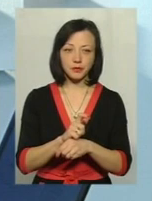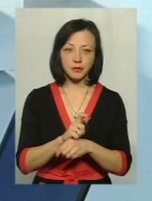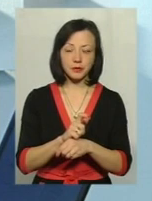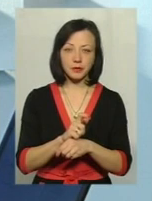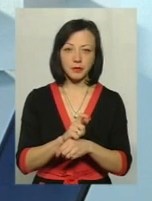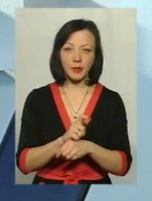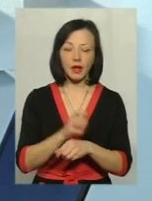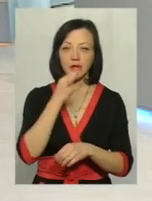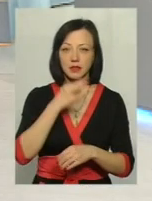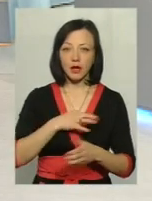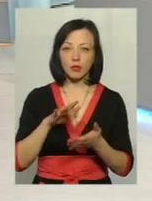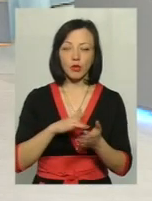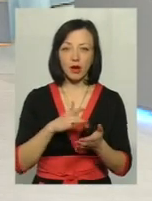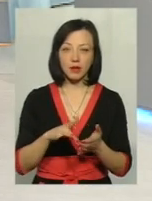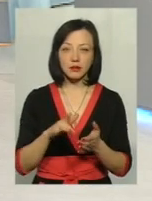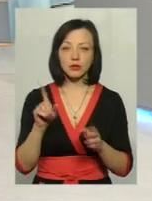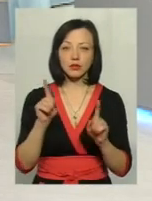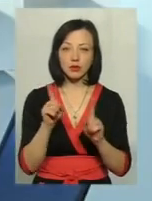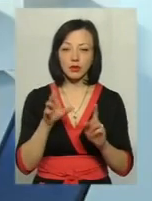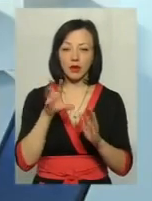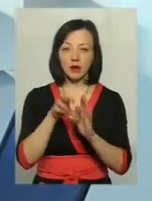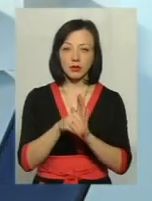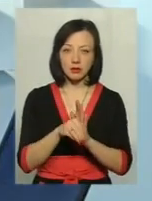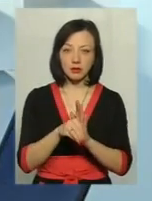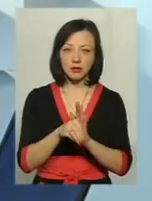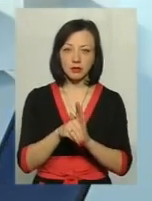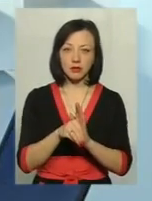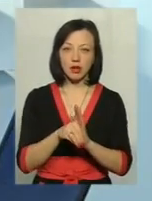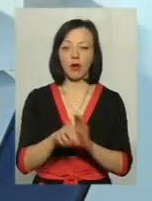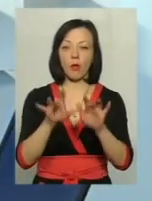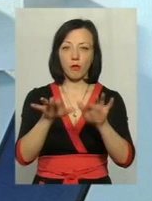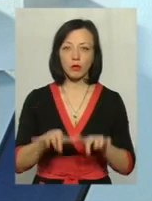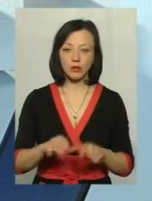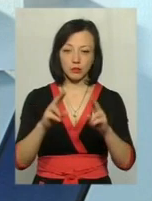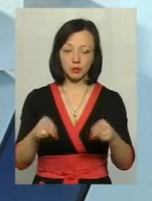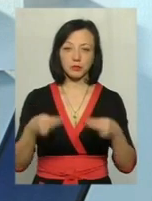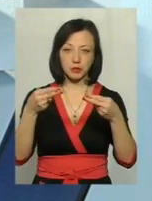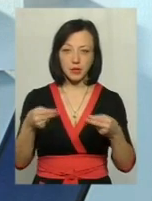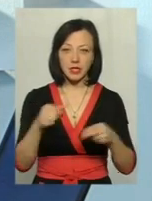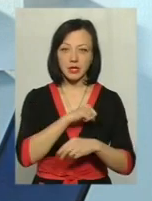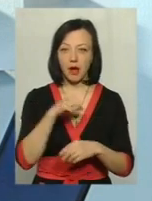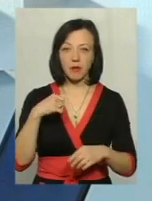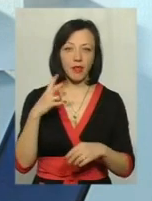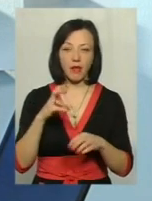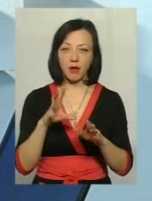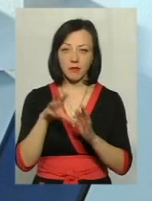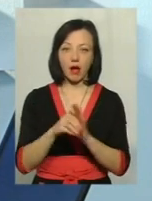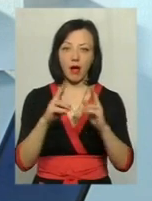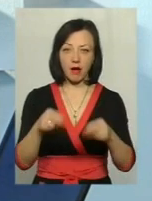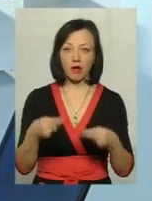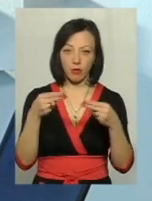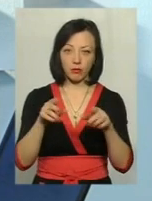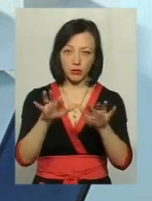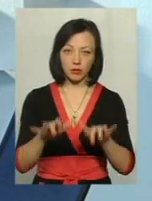да. сказала мені бухгалтерша, що воно направляється в машину, і машина вибиває. Що вони самі не вибивають, а машина вибиває.